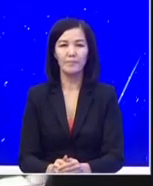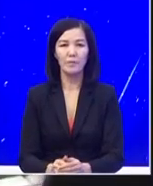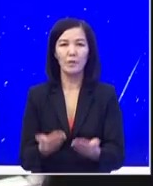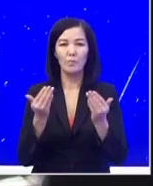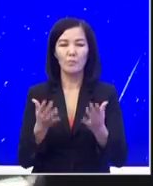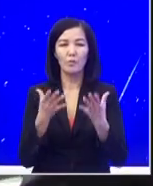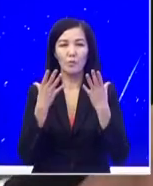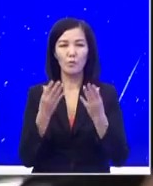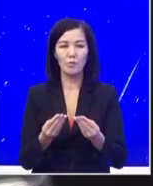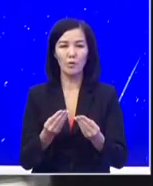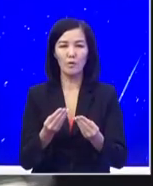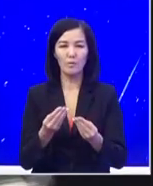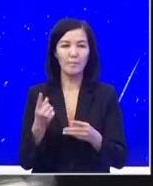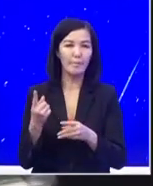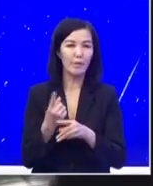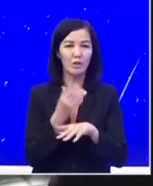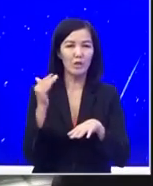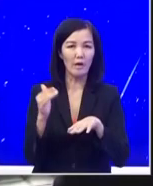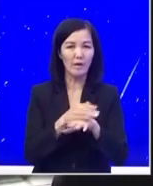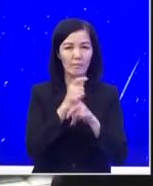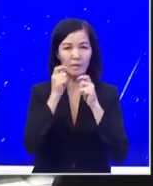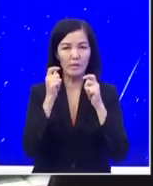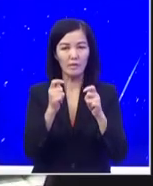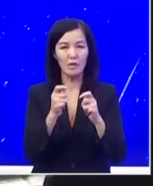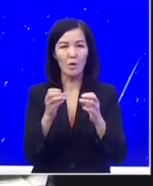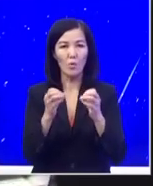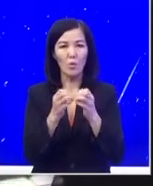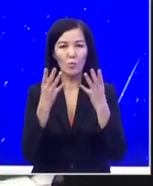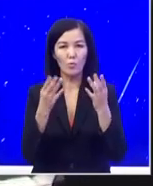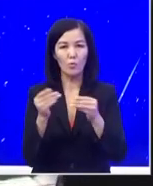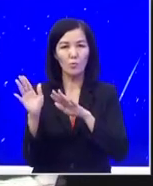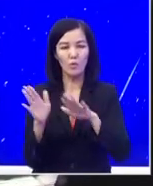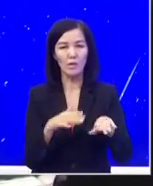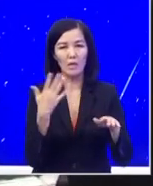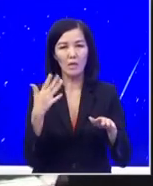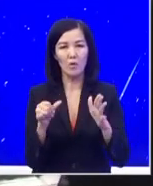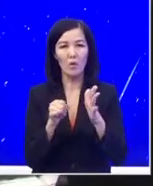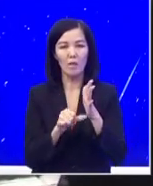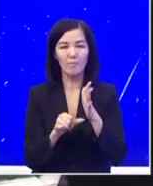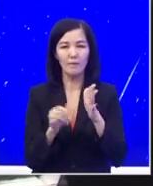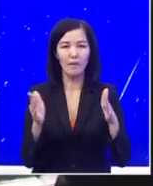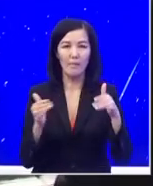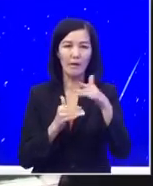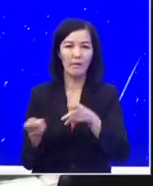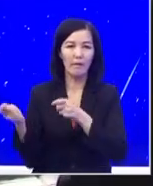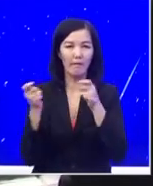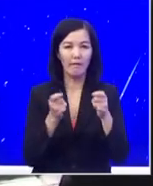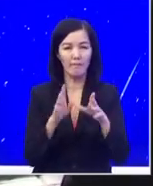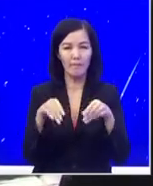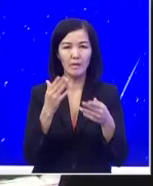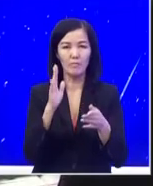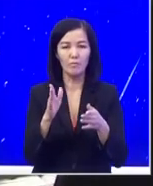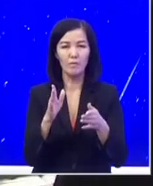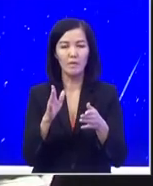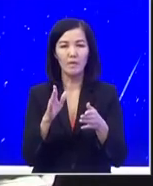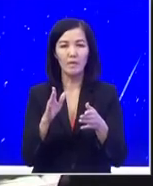Бүгінгі күнге осы бірінші легі, енді бір 10 шақты күннің ішінде 50 алып аппарат тағы да келу керек осы Талдықорған қаласына. Ол енді аппараттар